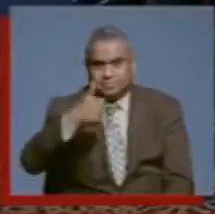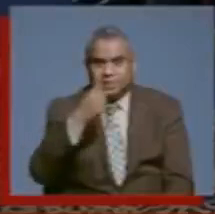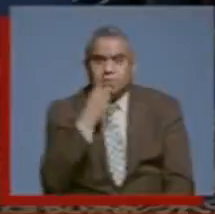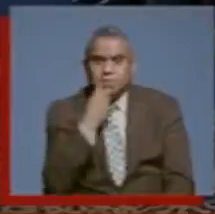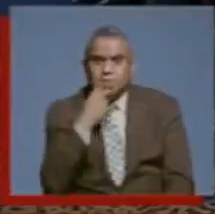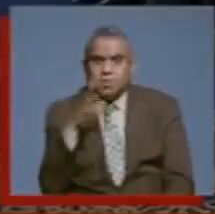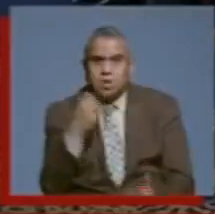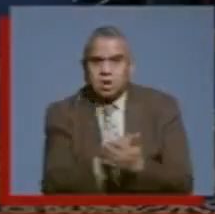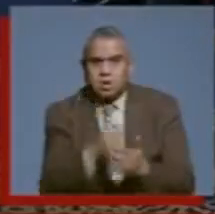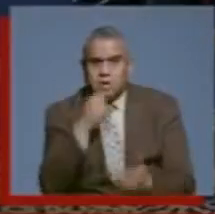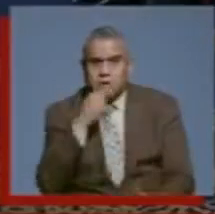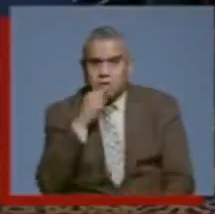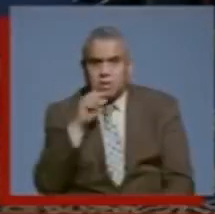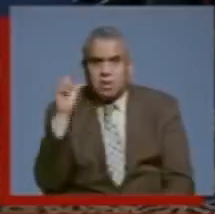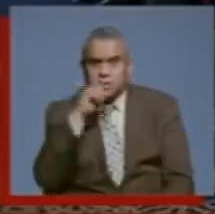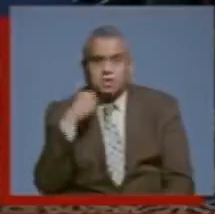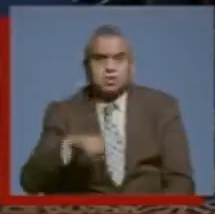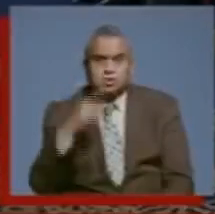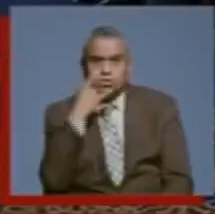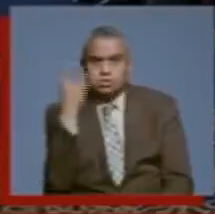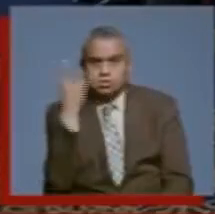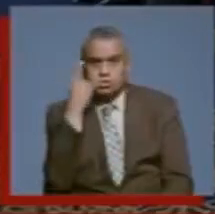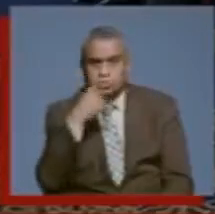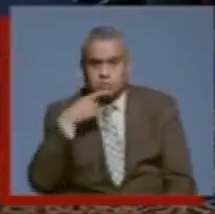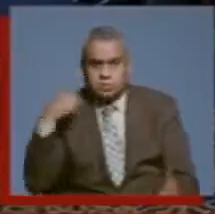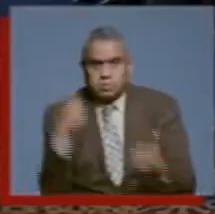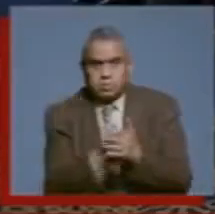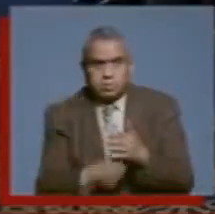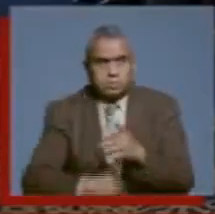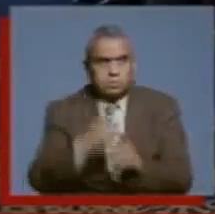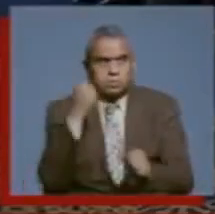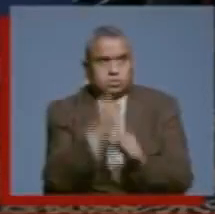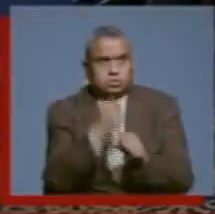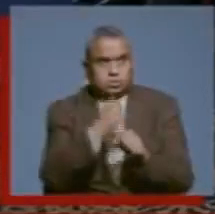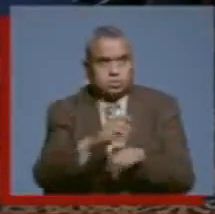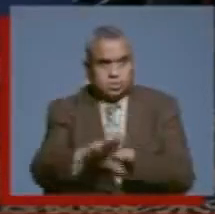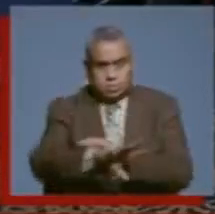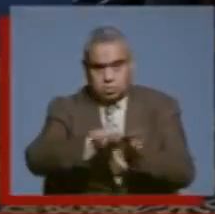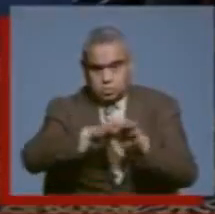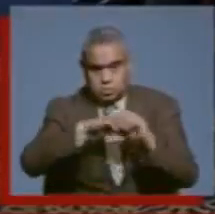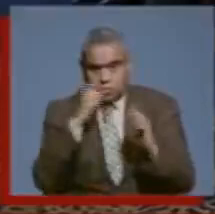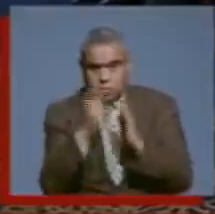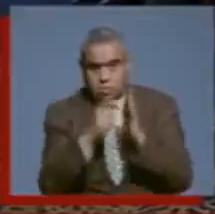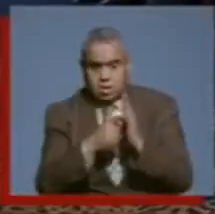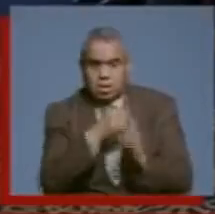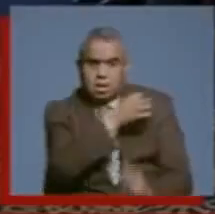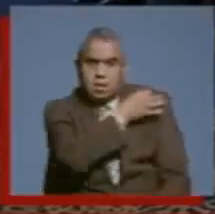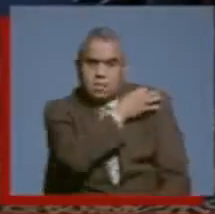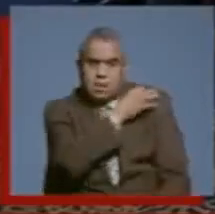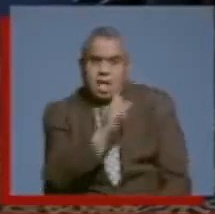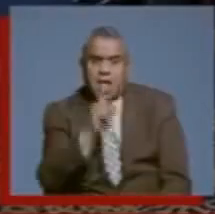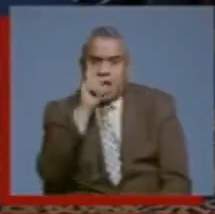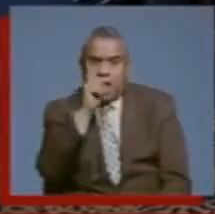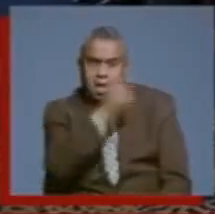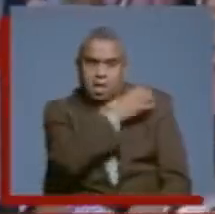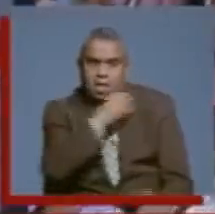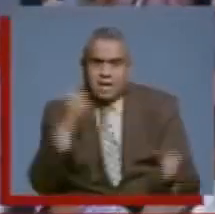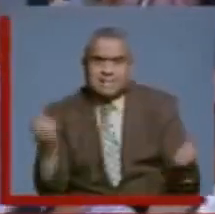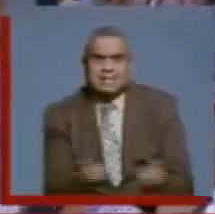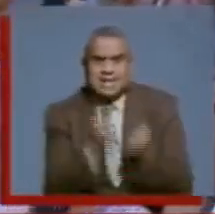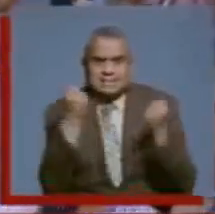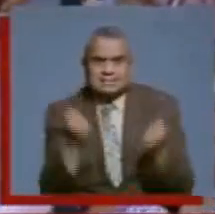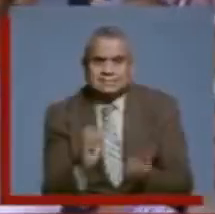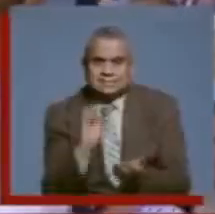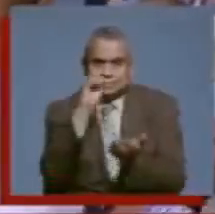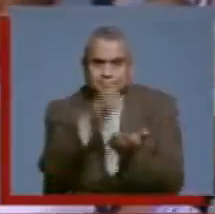دبلوم علوم الشرطة مع تعيينهم برتبة ملازم أول تحت الاختبار.